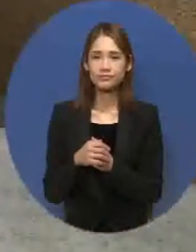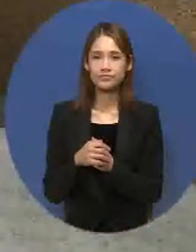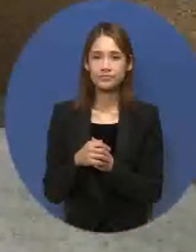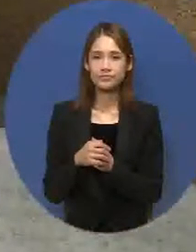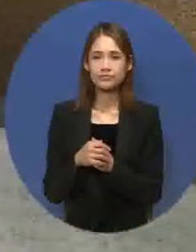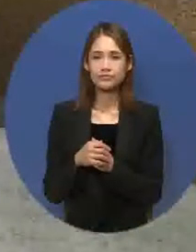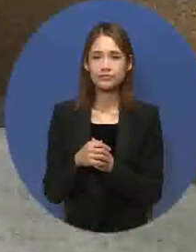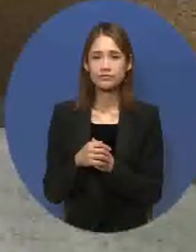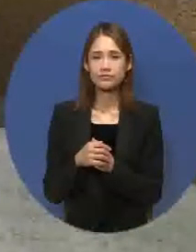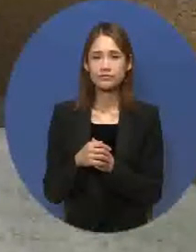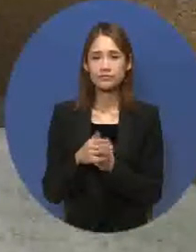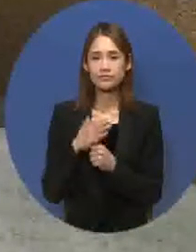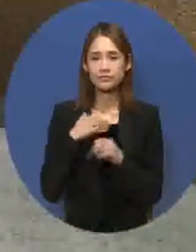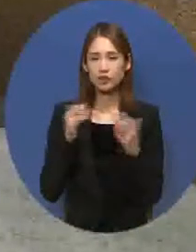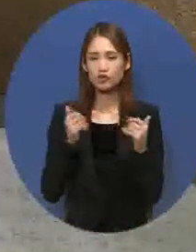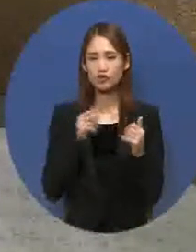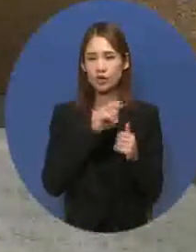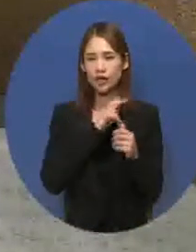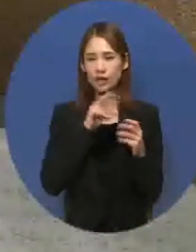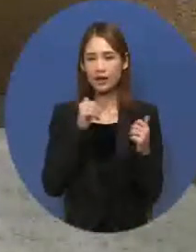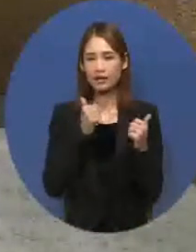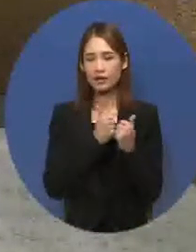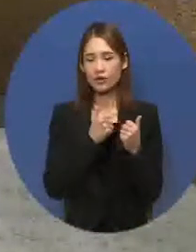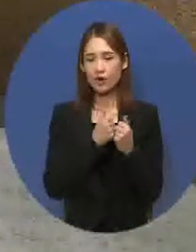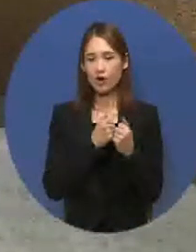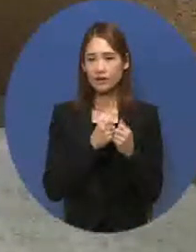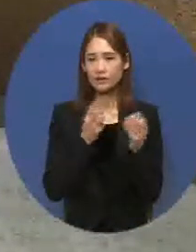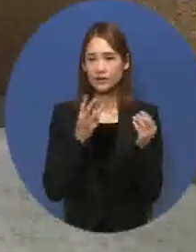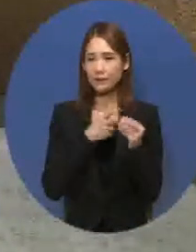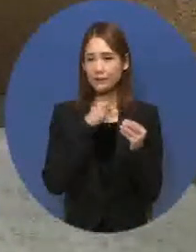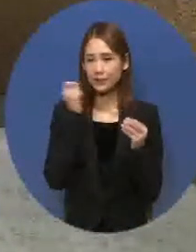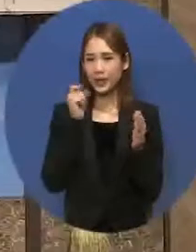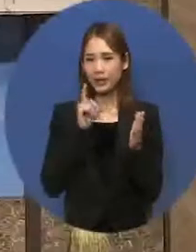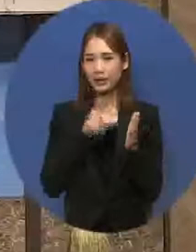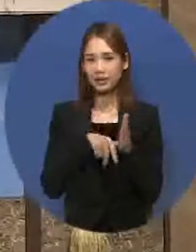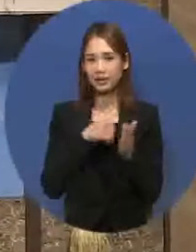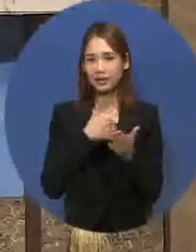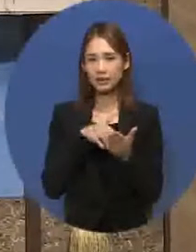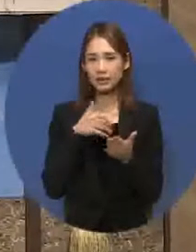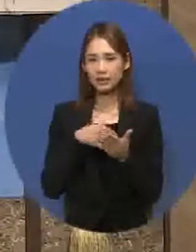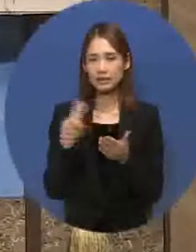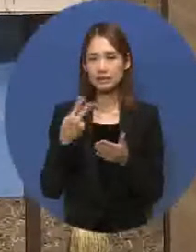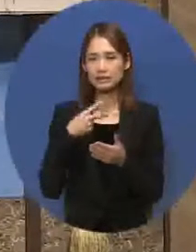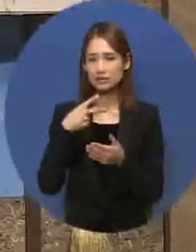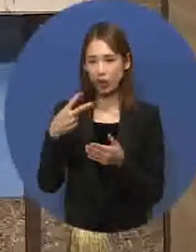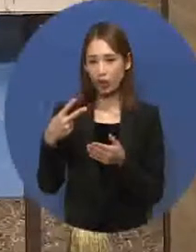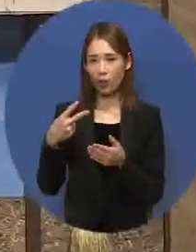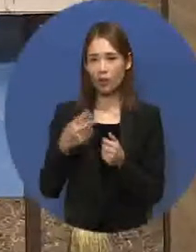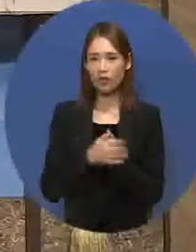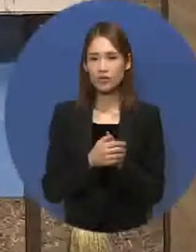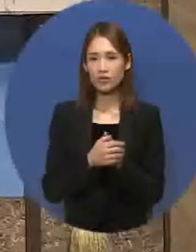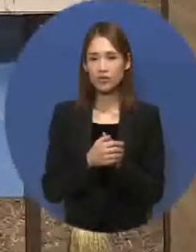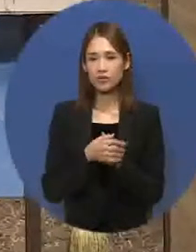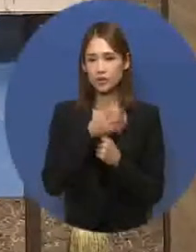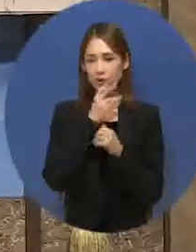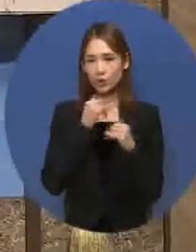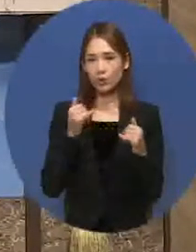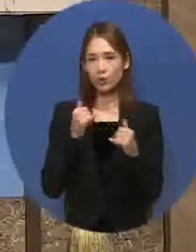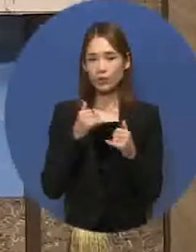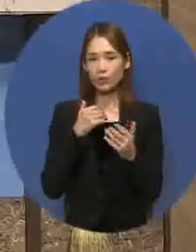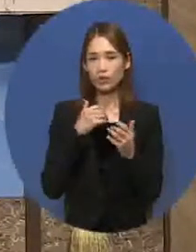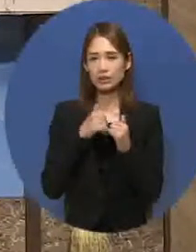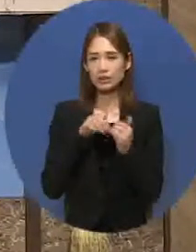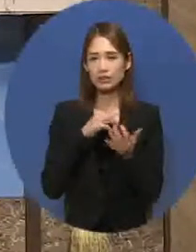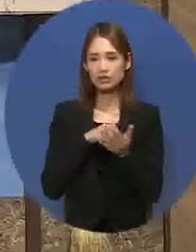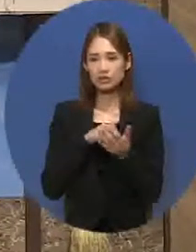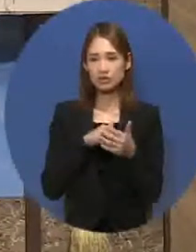이제 국회의원 세 번째 당선됐을 때가 2000년도인데 네. 2000년도에 우리나라 노인 인구가